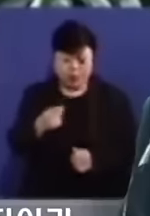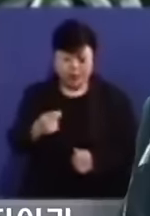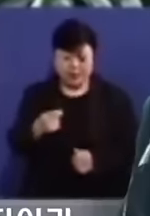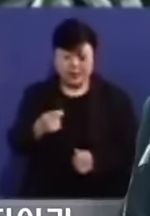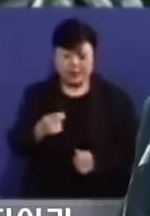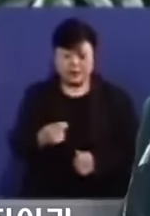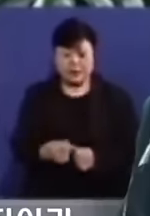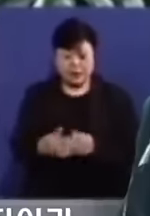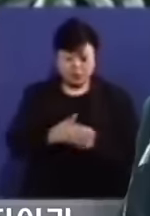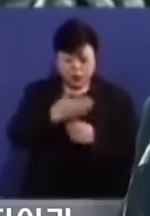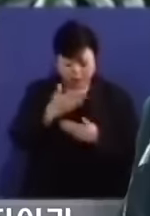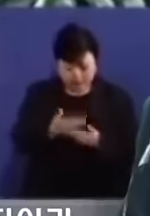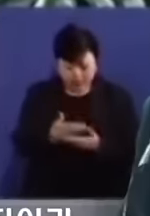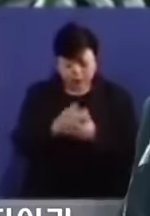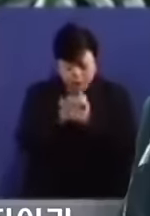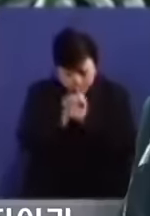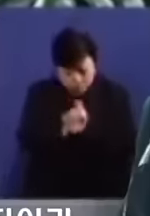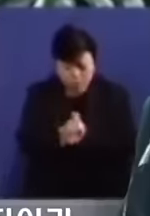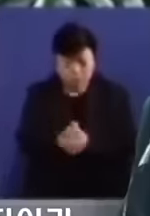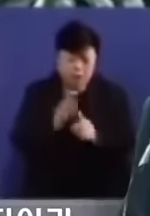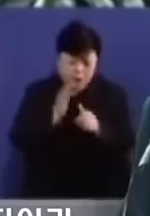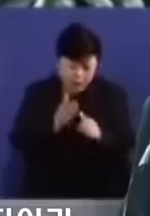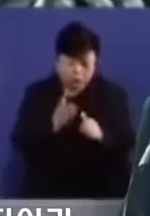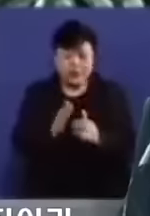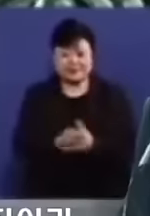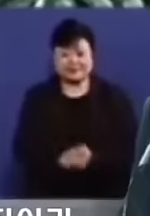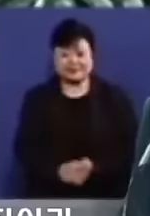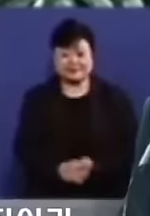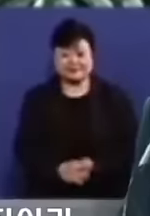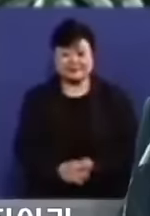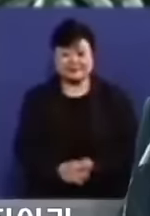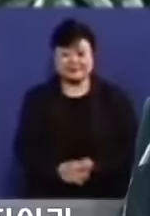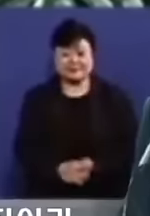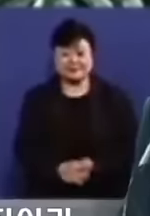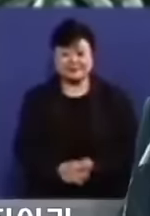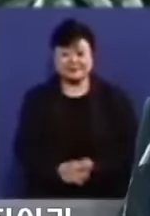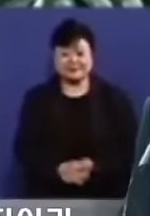헤어나오기 위해서 도움을 줄 수 있는 분들에게 간구하고 기도하는 것입니다.